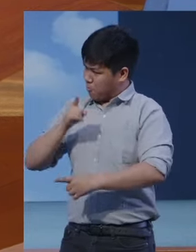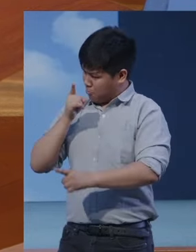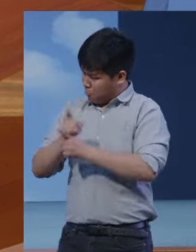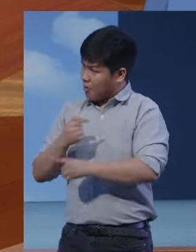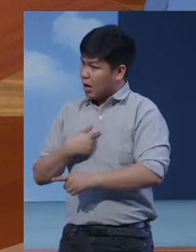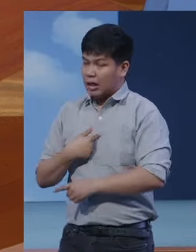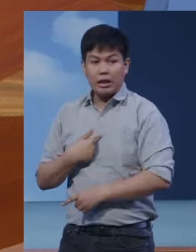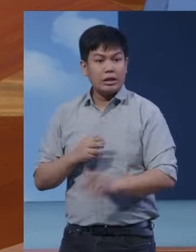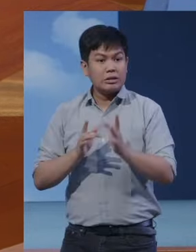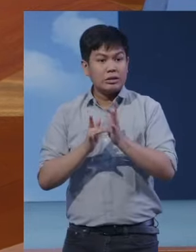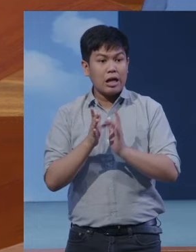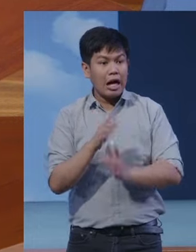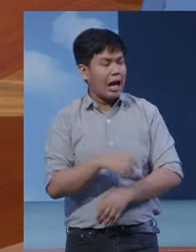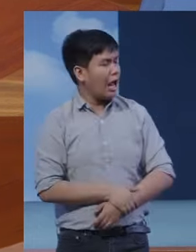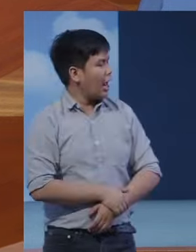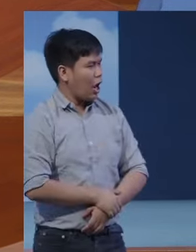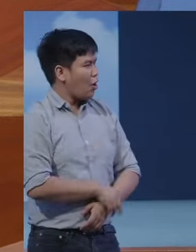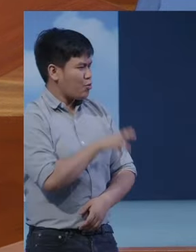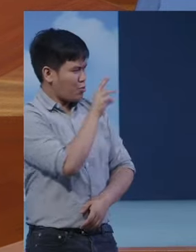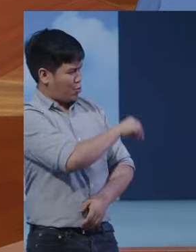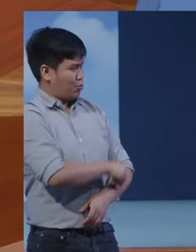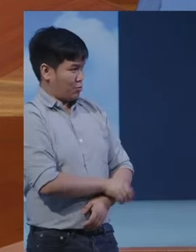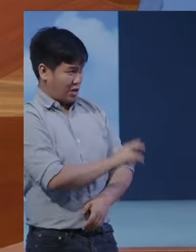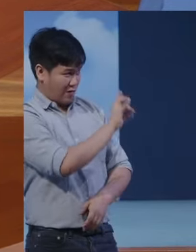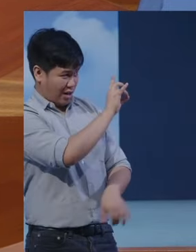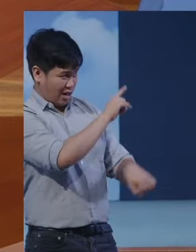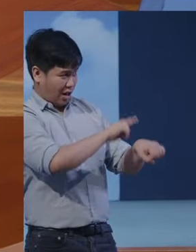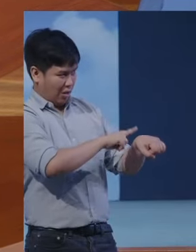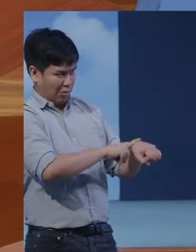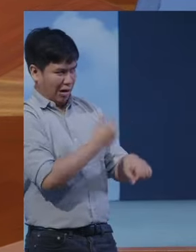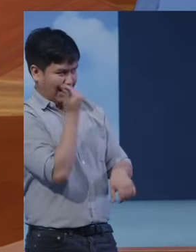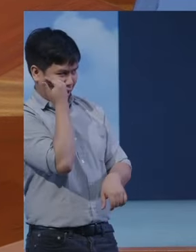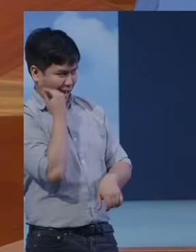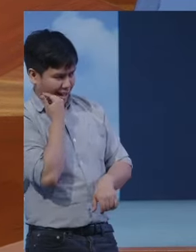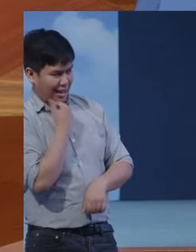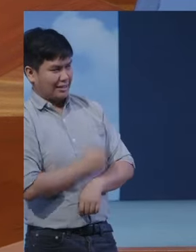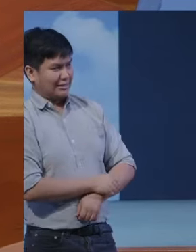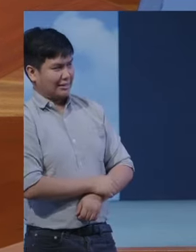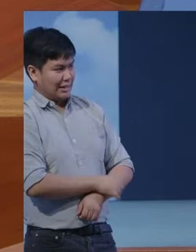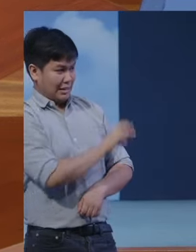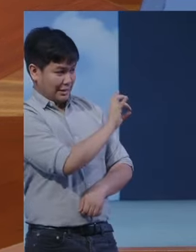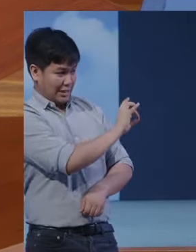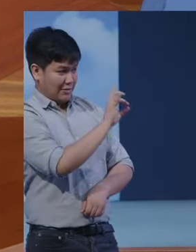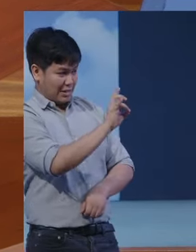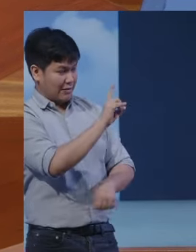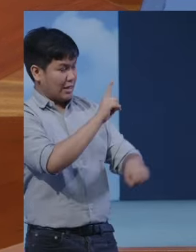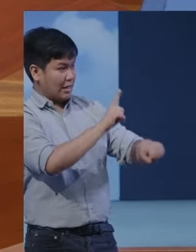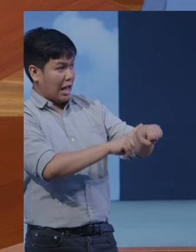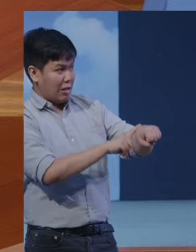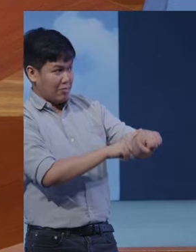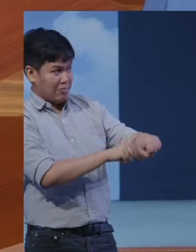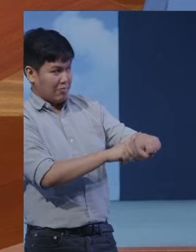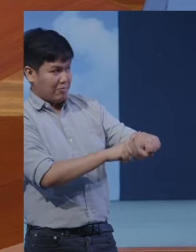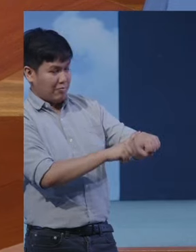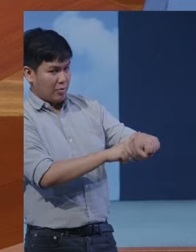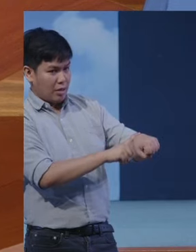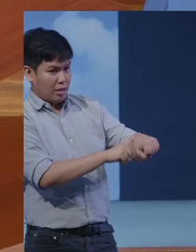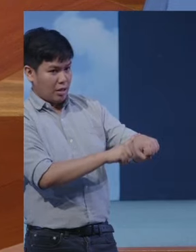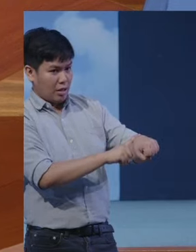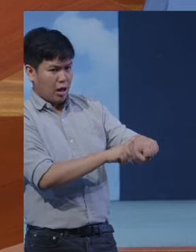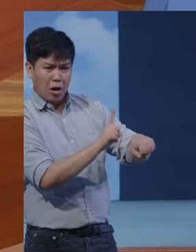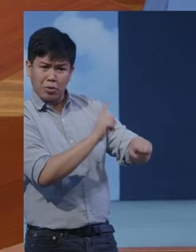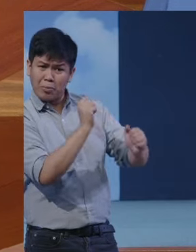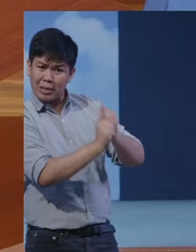sabi ni Jesus I Do not say to you seven times but 7 7 times in